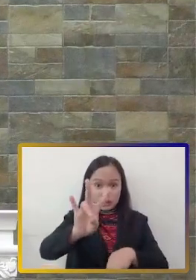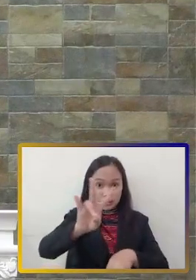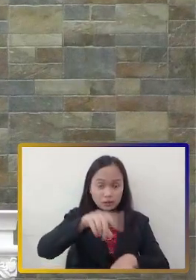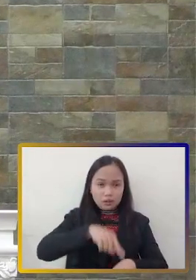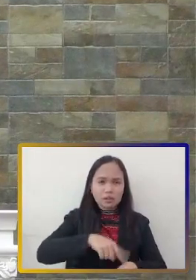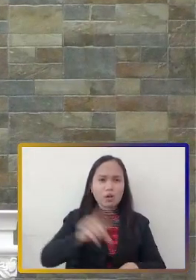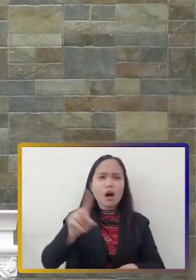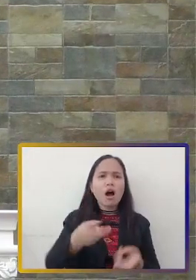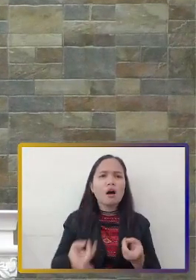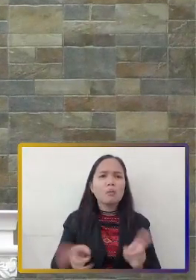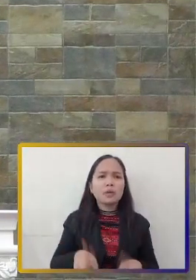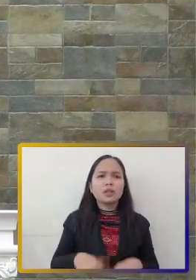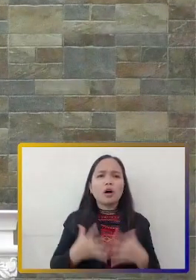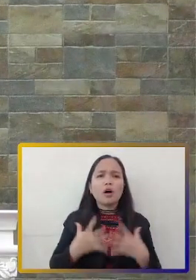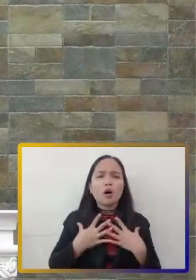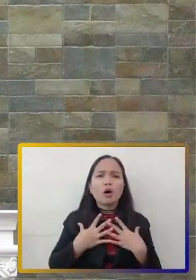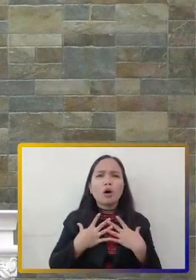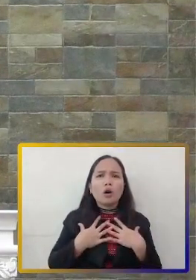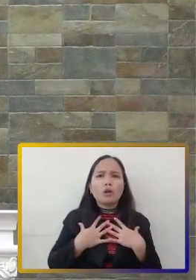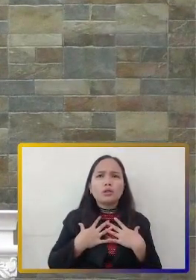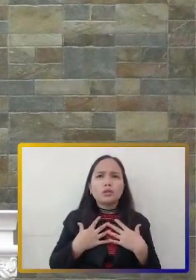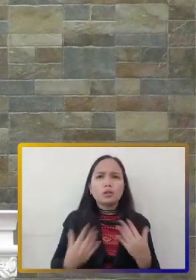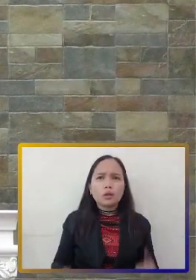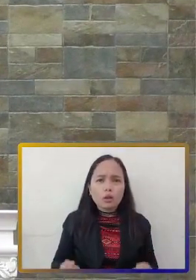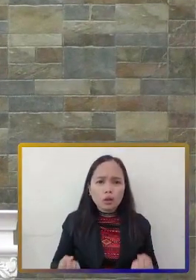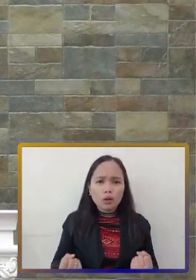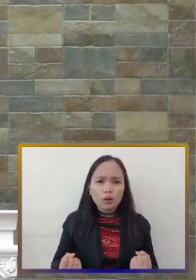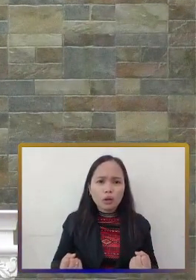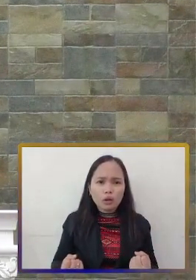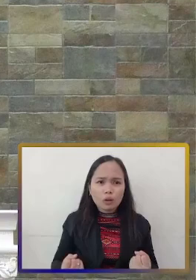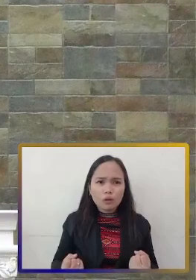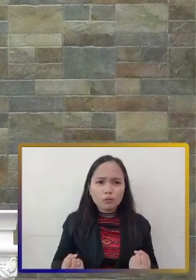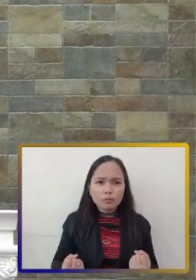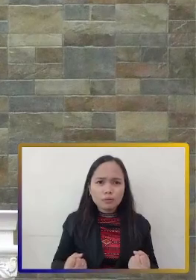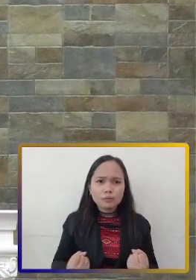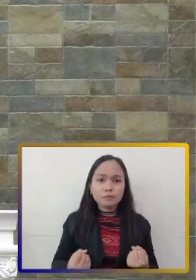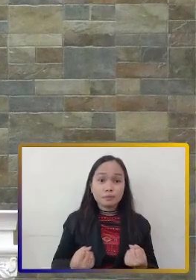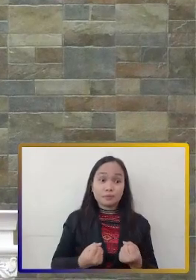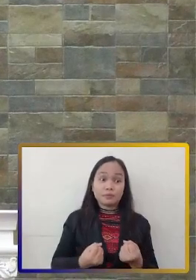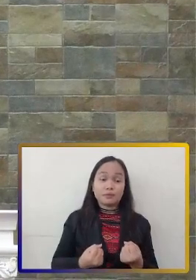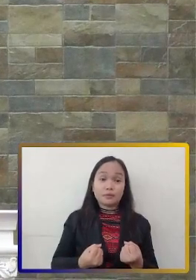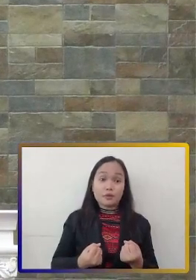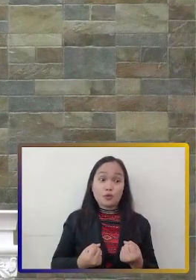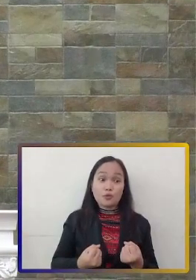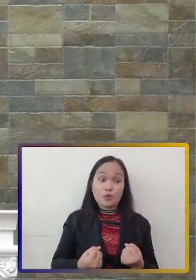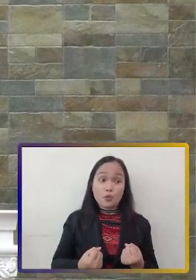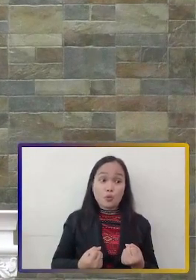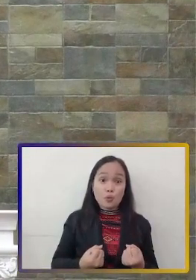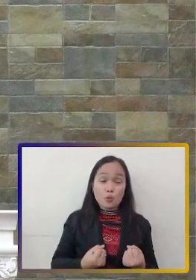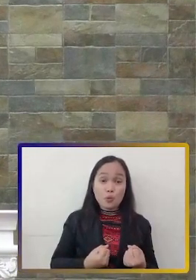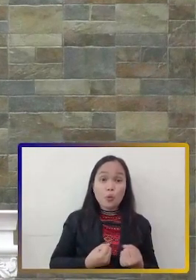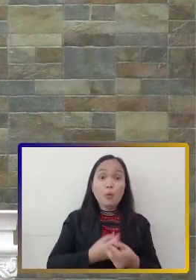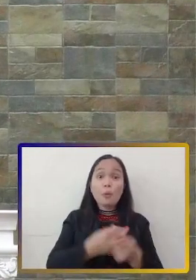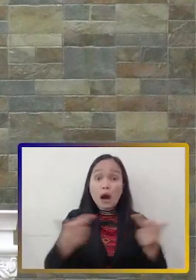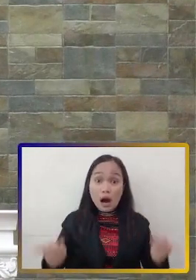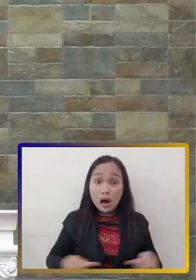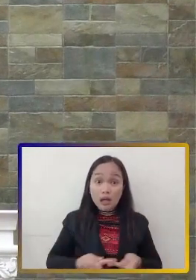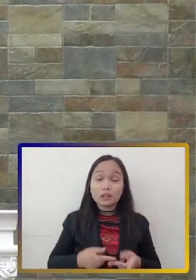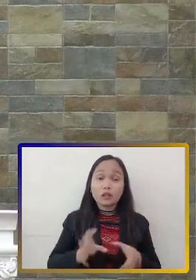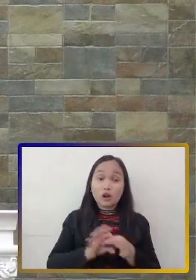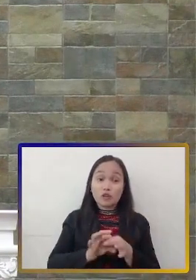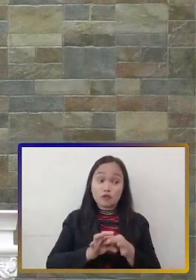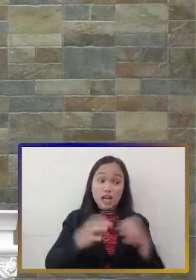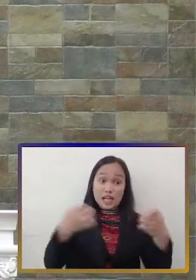Yung stronghold ng kaaway ay pinaikutan nila ng magandang